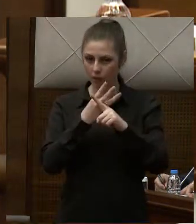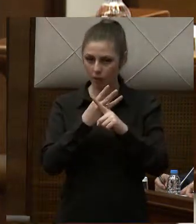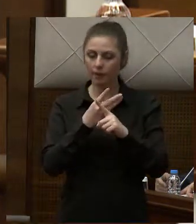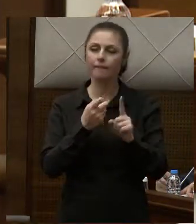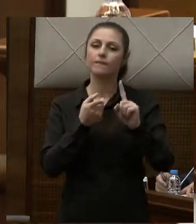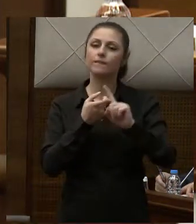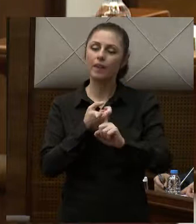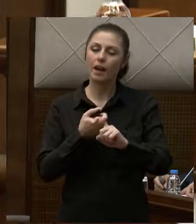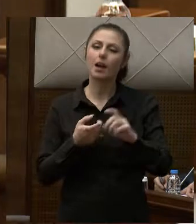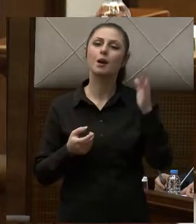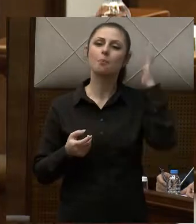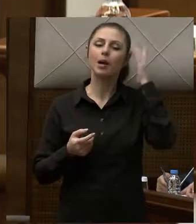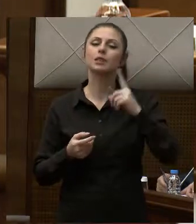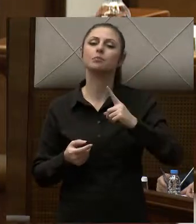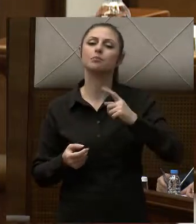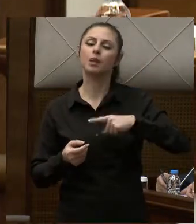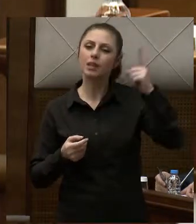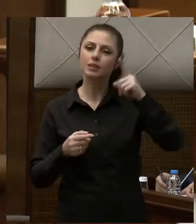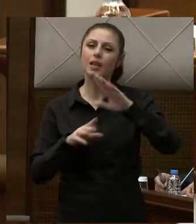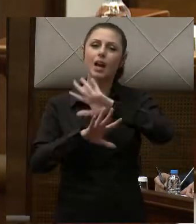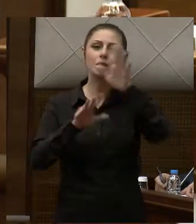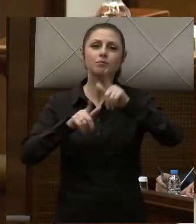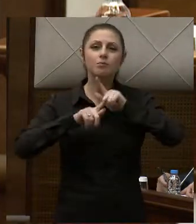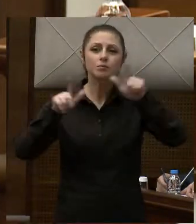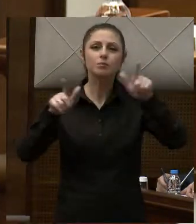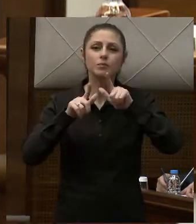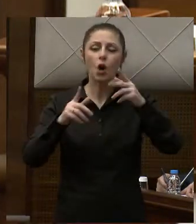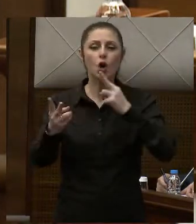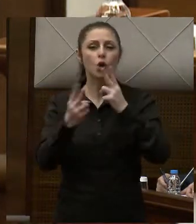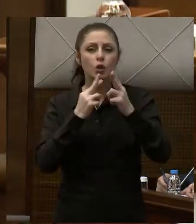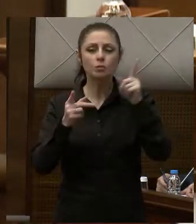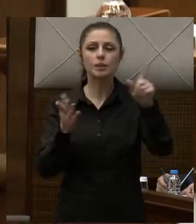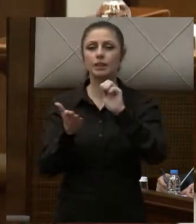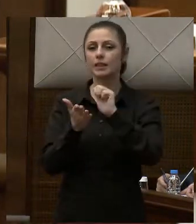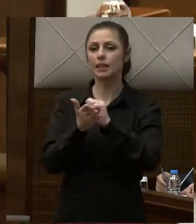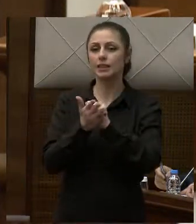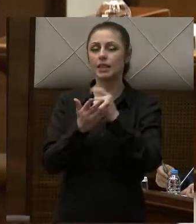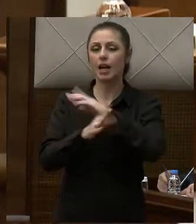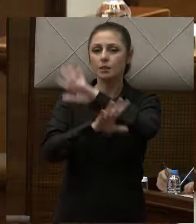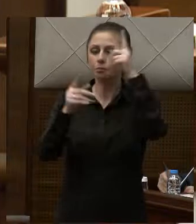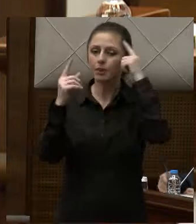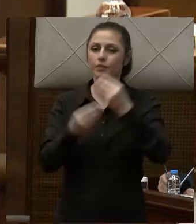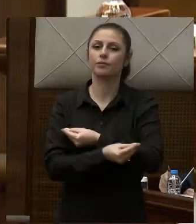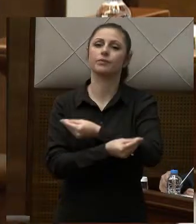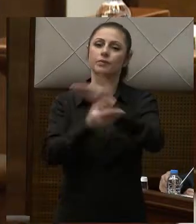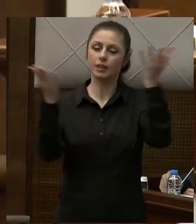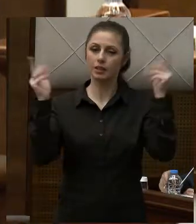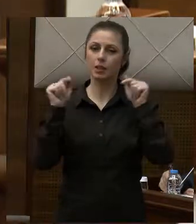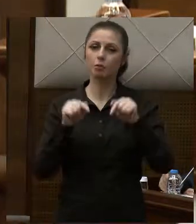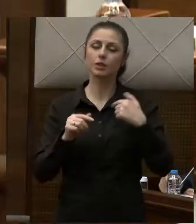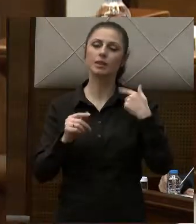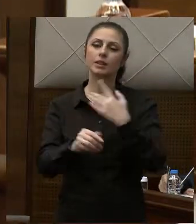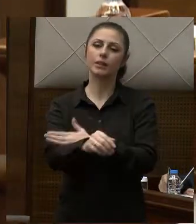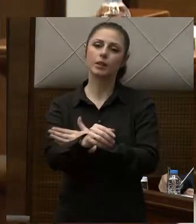ve Başbakanımız Sayın Binali Yıldırım'ın çağrılarını millete ulaştırarak halkın kurtuluş mücadelesini başlatmasına vesile